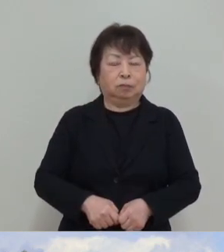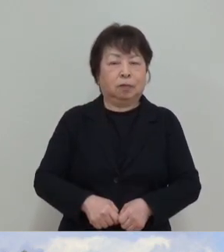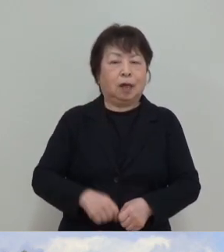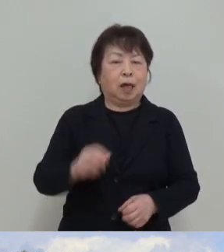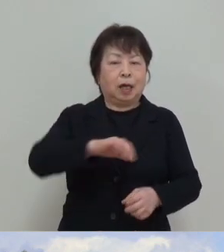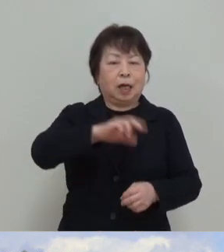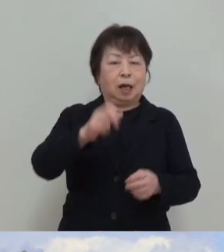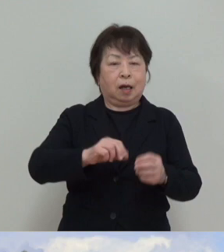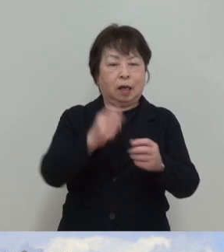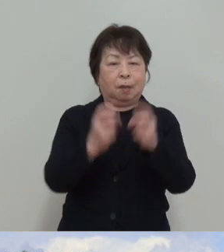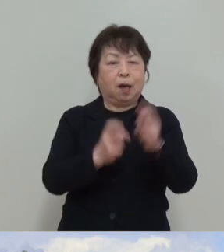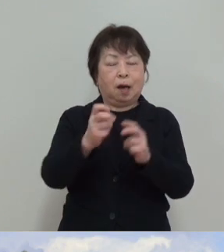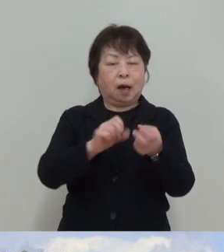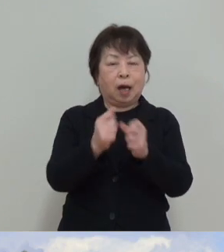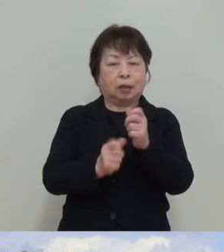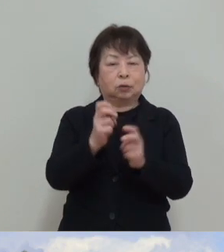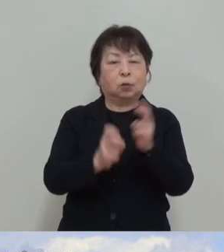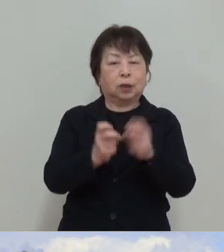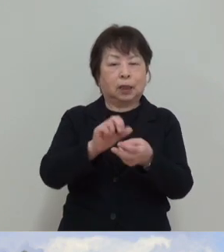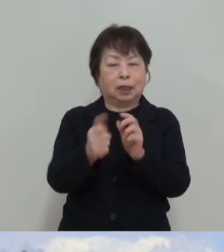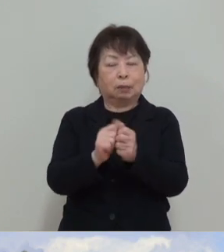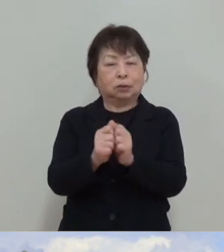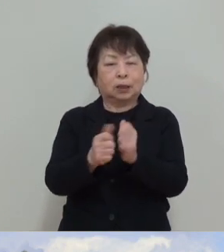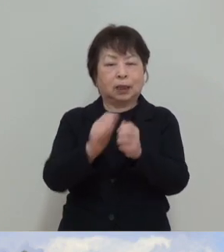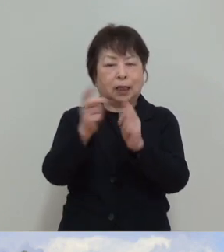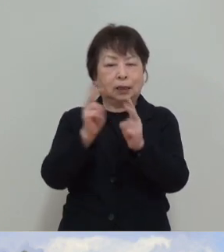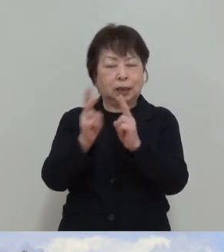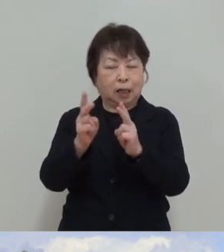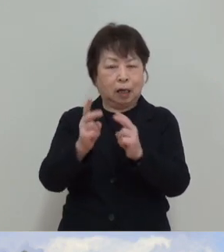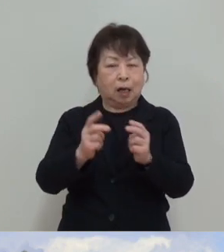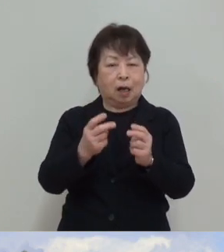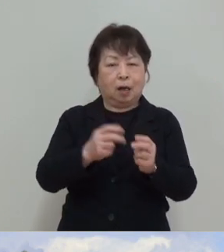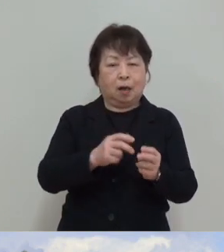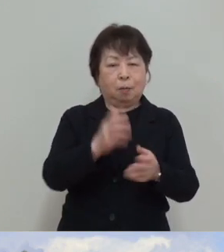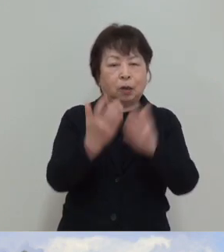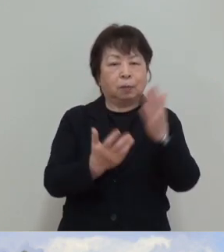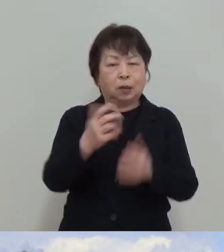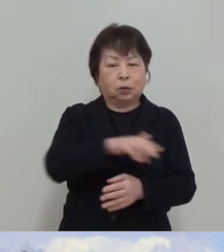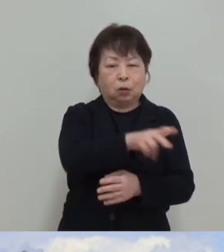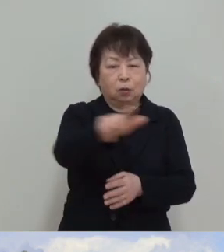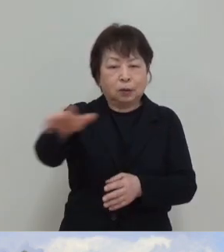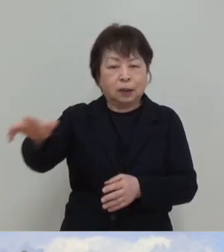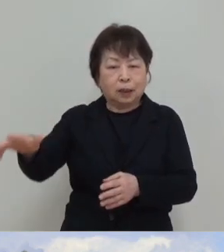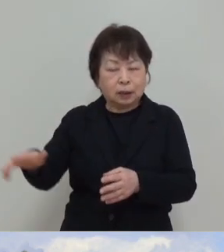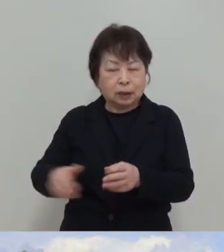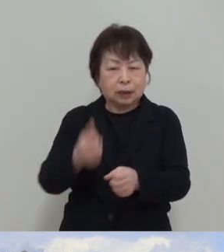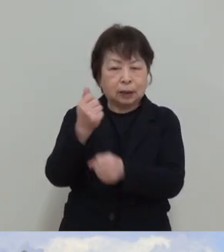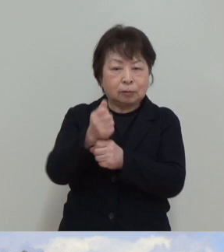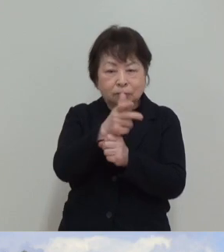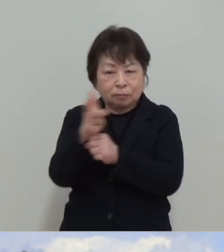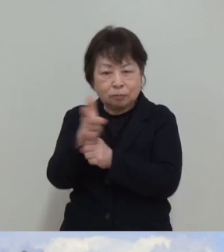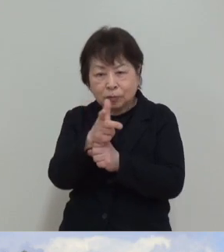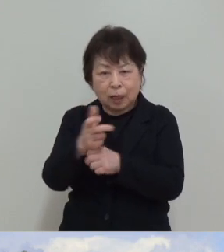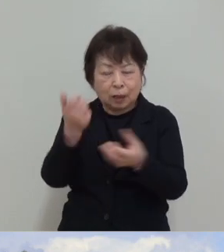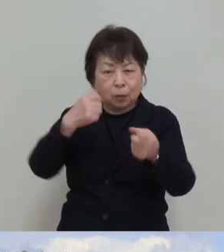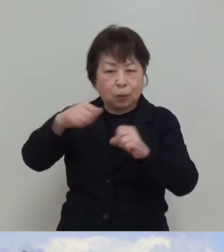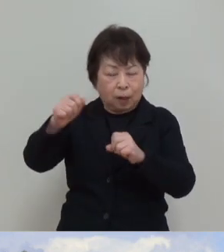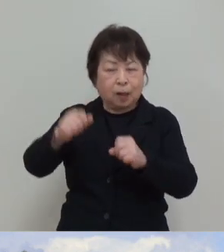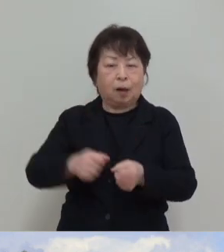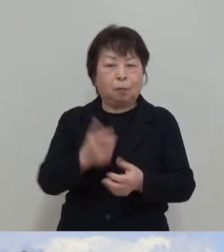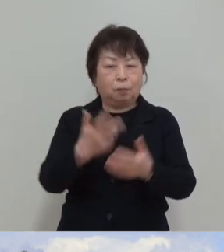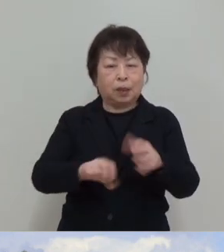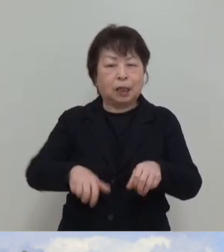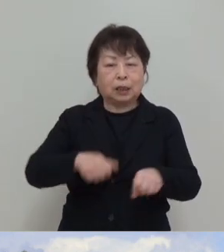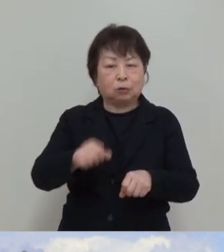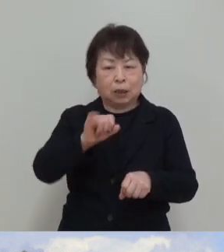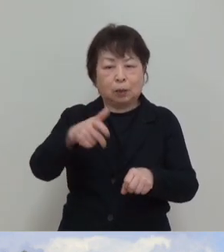マハ発動機株式会社が森町を舞台に制作した動画、ペダリング森、